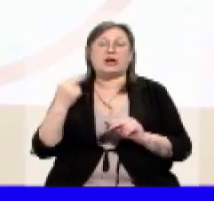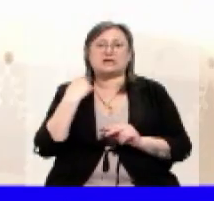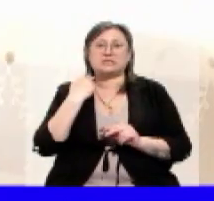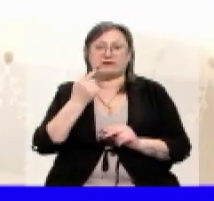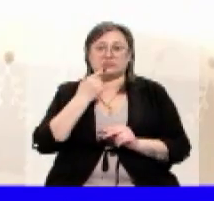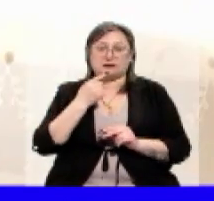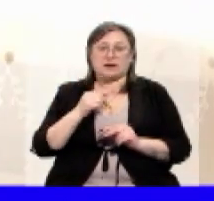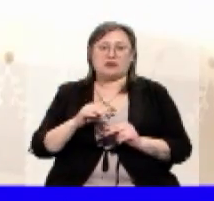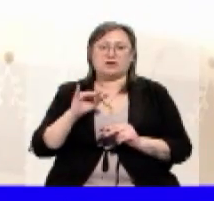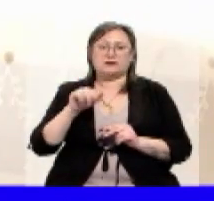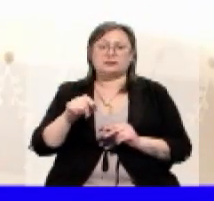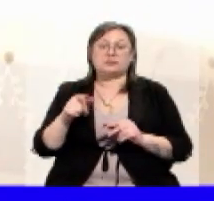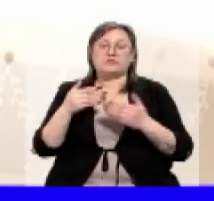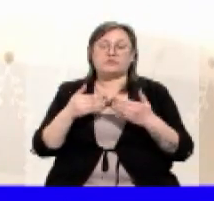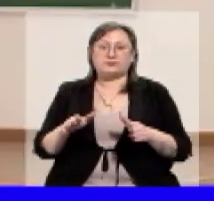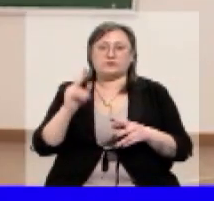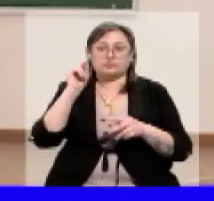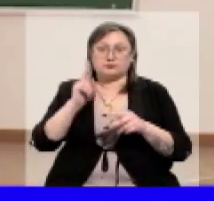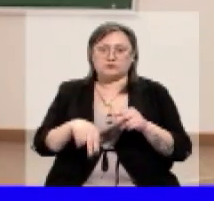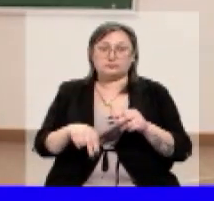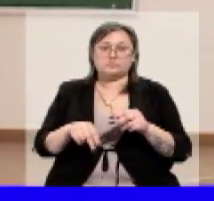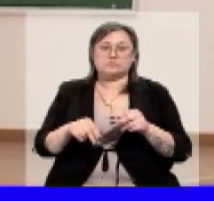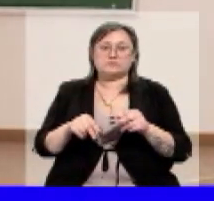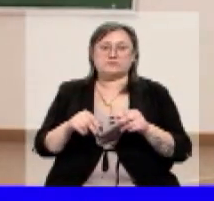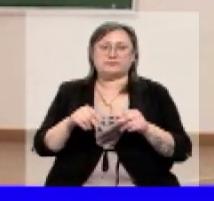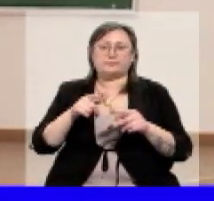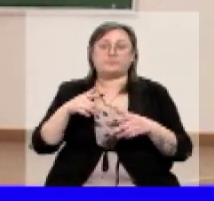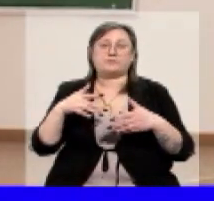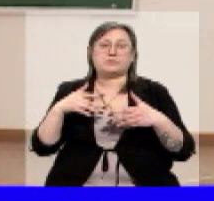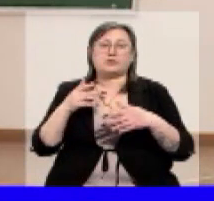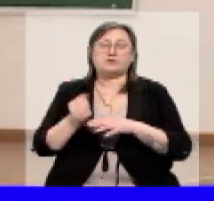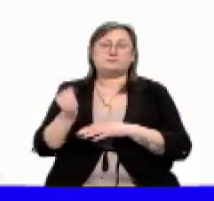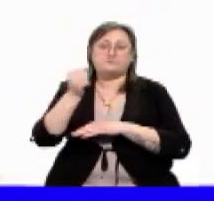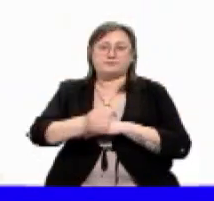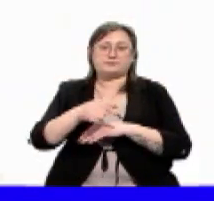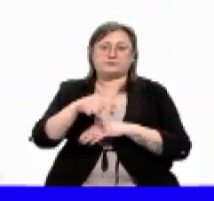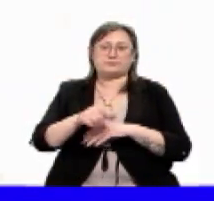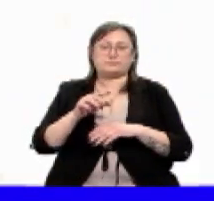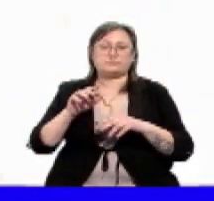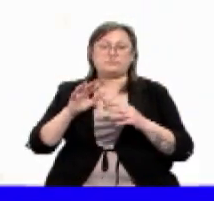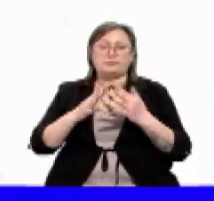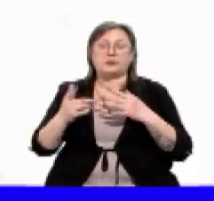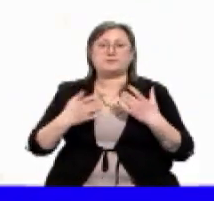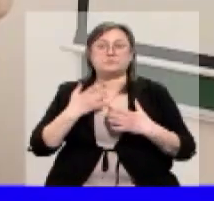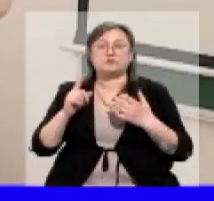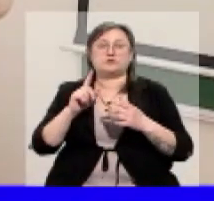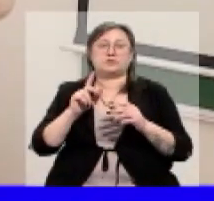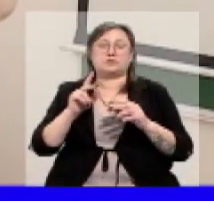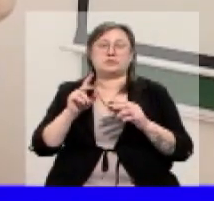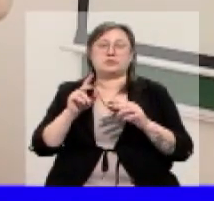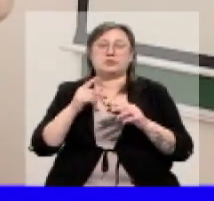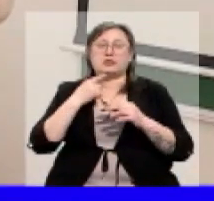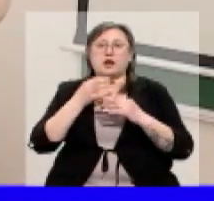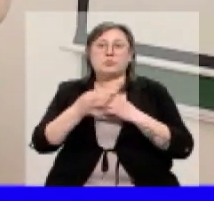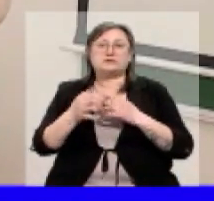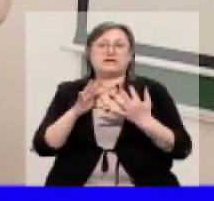түлекке ұстаздары жол сілтеген. Таныс емес Шалғай ауылға баруды кезінде уайымдаған жас маман бүгінде еш өкінбейтінін айтады. Қазіргі